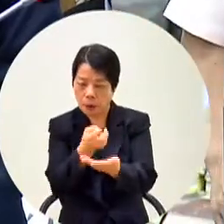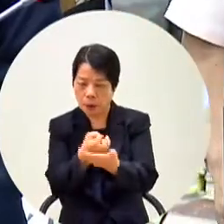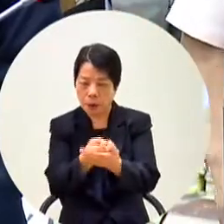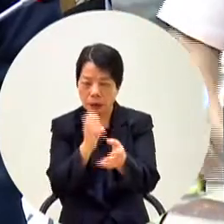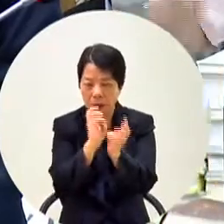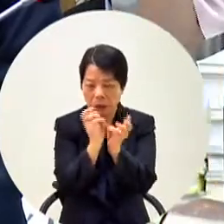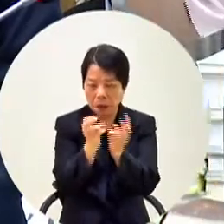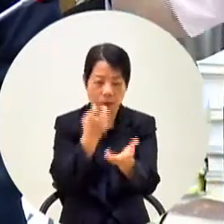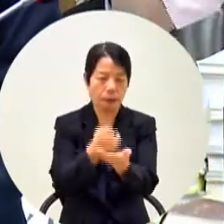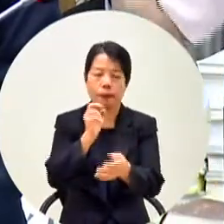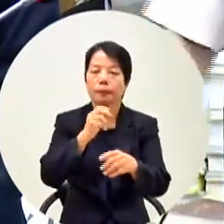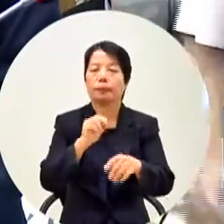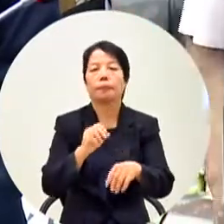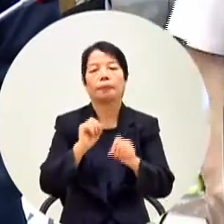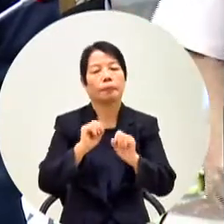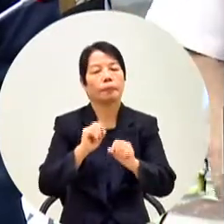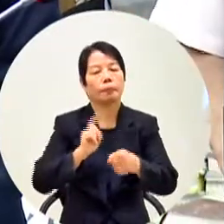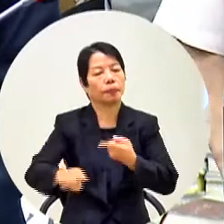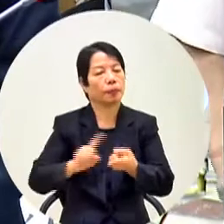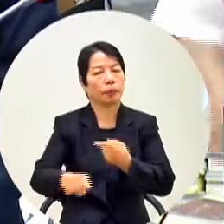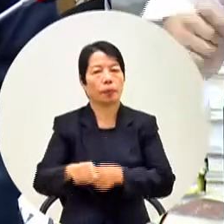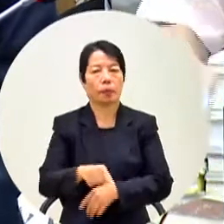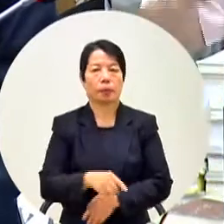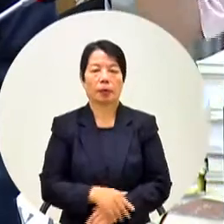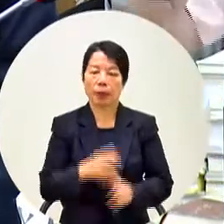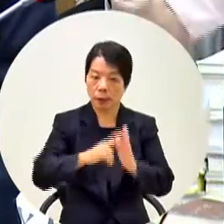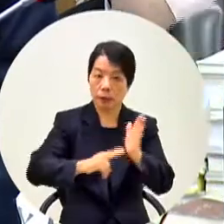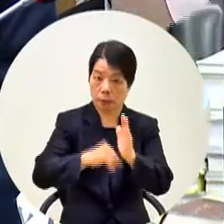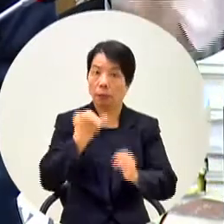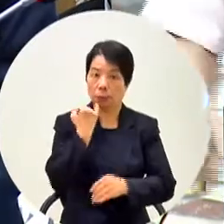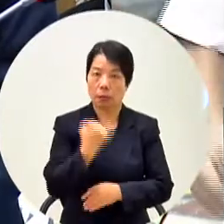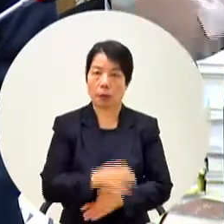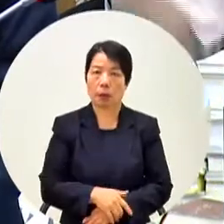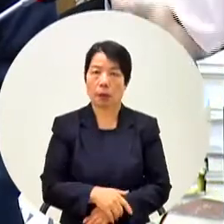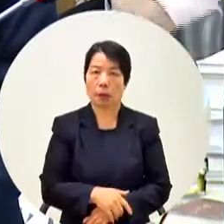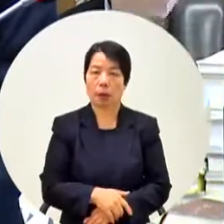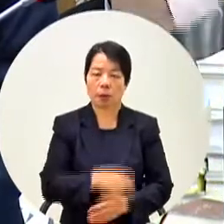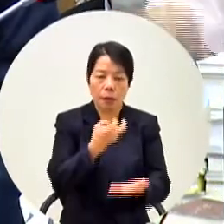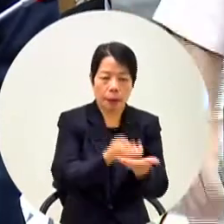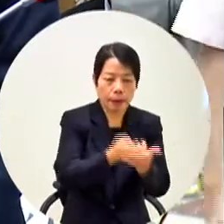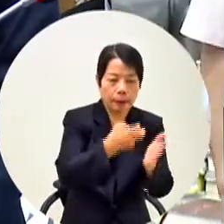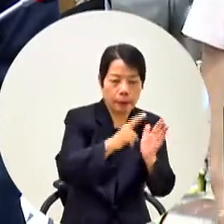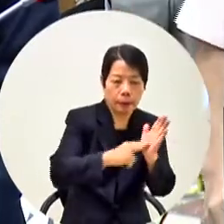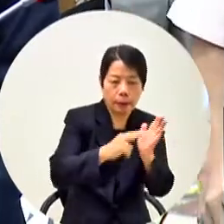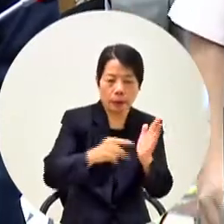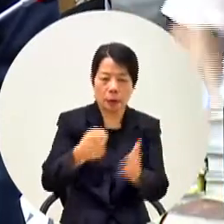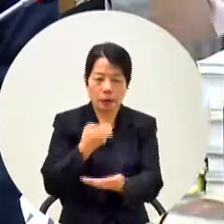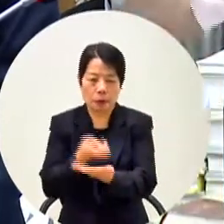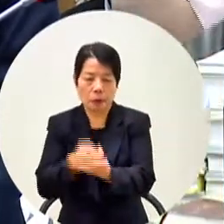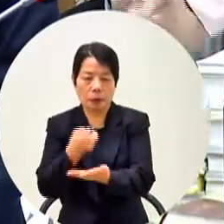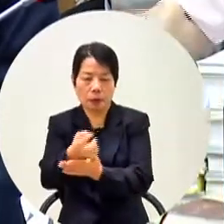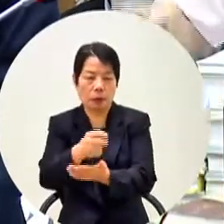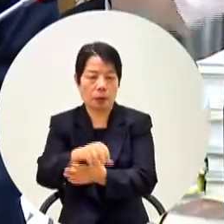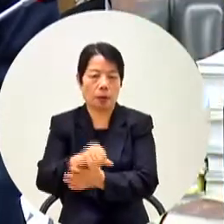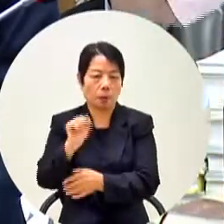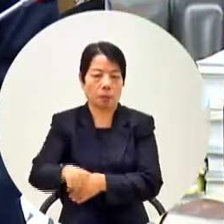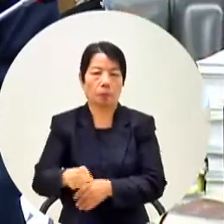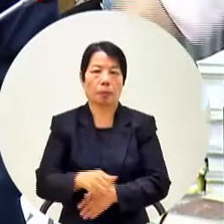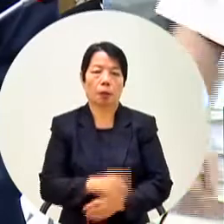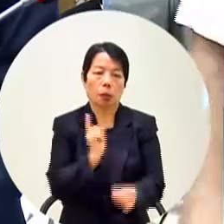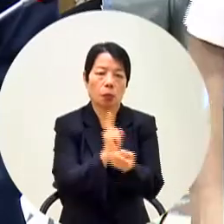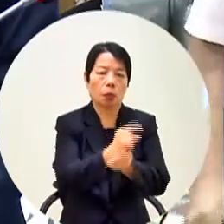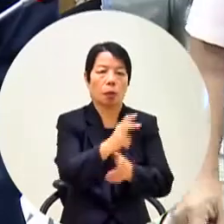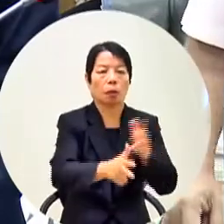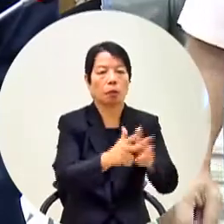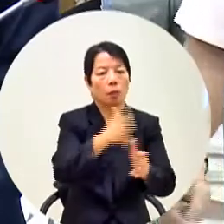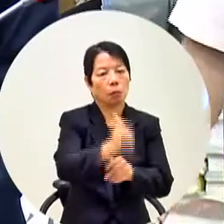病，都可以解释得过去的。咱就是从严解释，从严认定，就是要爱这业者，大家拢要